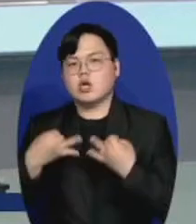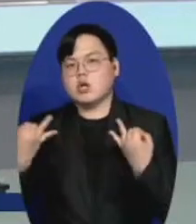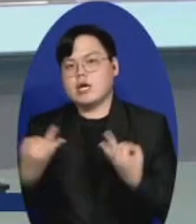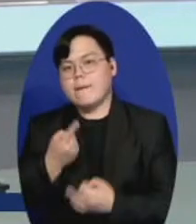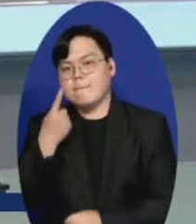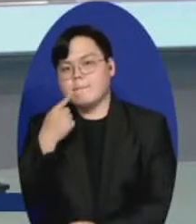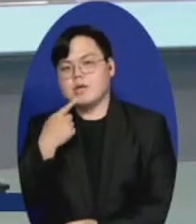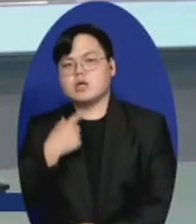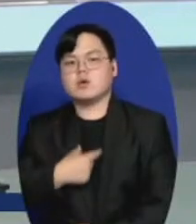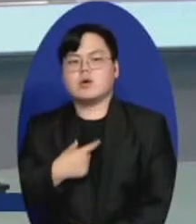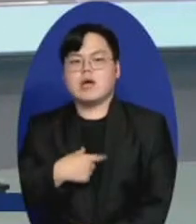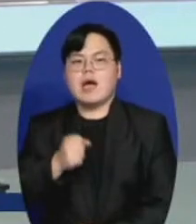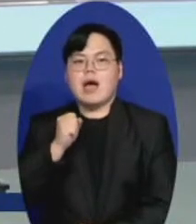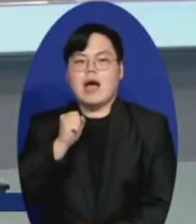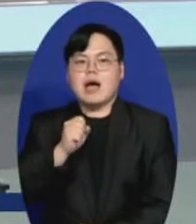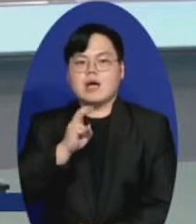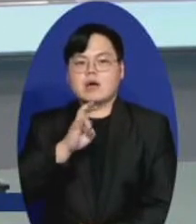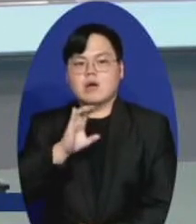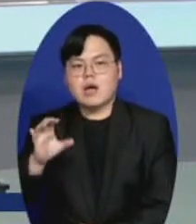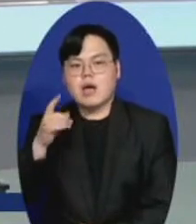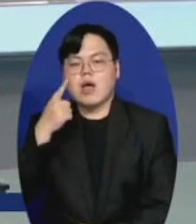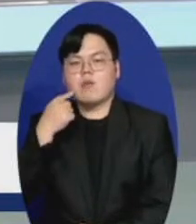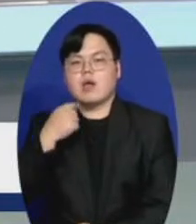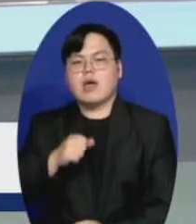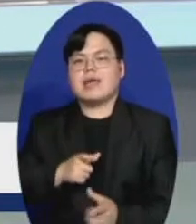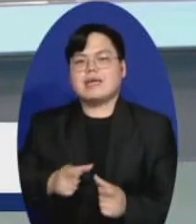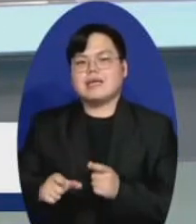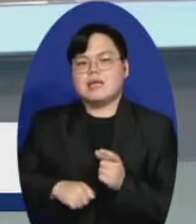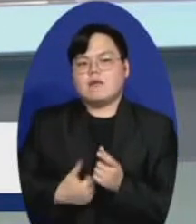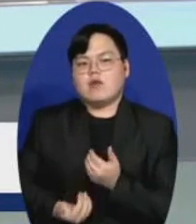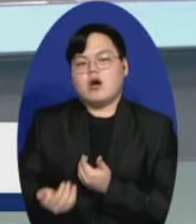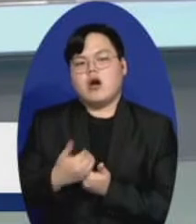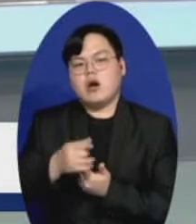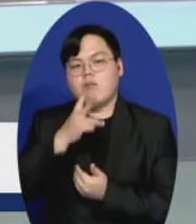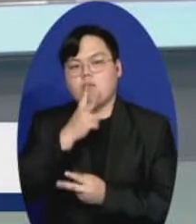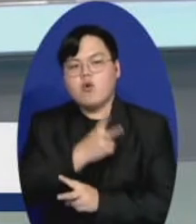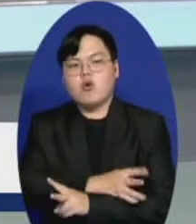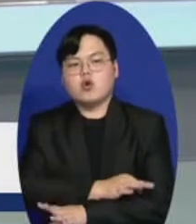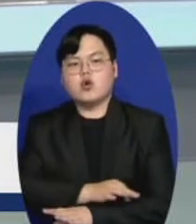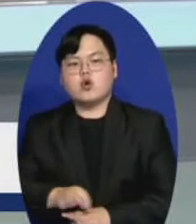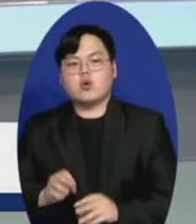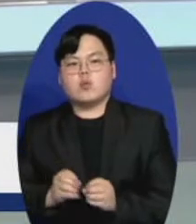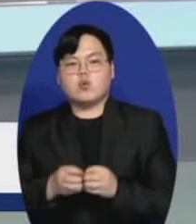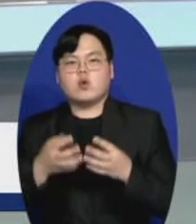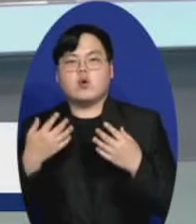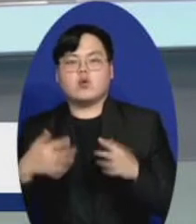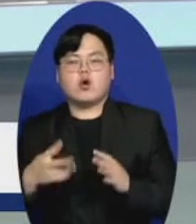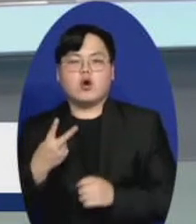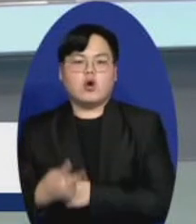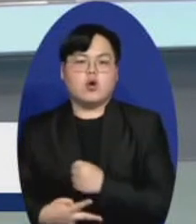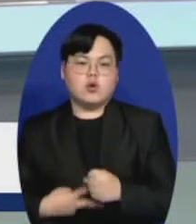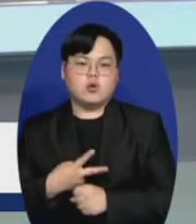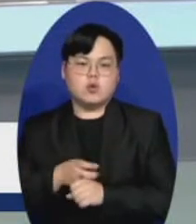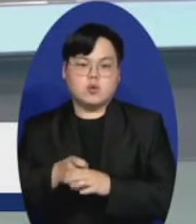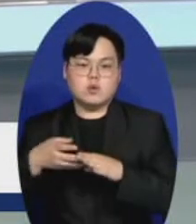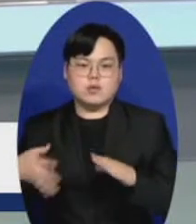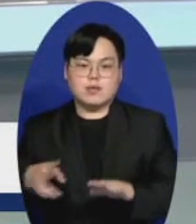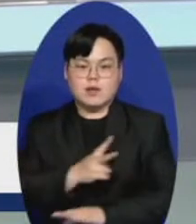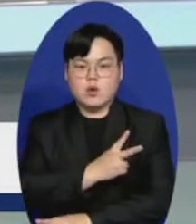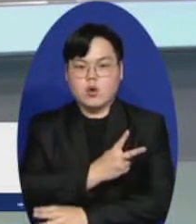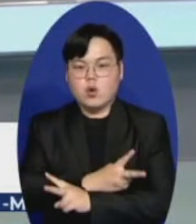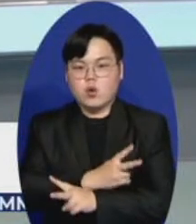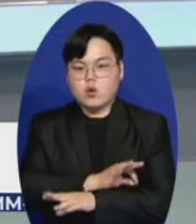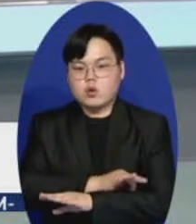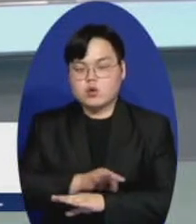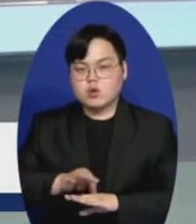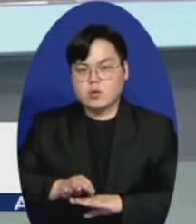Улсын хурлын эмэгтэй гишүүд ажил хөө эрхлэгч эмэгтэйчүүдийн эдийн засгийн дэх оролцоог нэмэгдүүлэх тухай хуулийн төслийг боловсруулсан байна. 2 жилийн хугацаанд боловсруулсан хуулийн